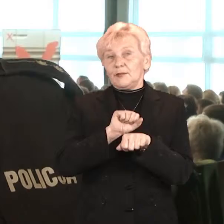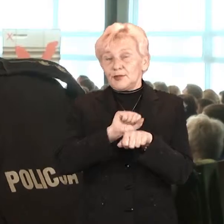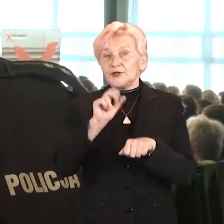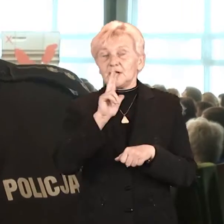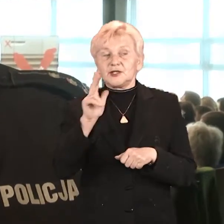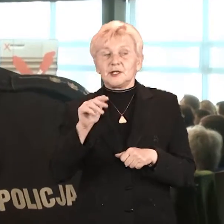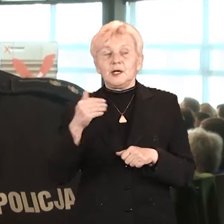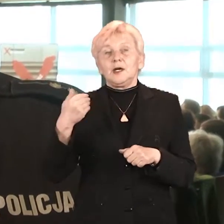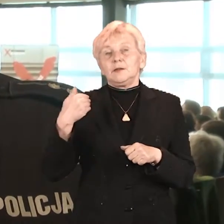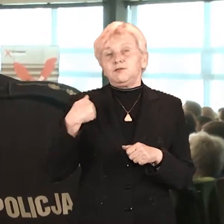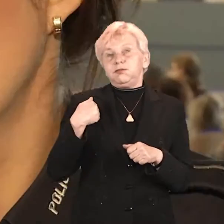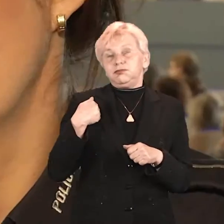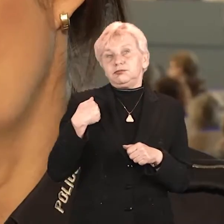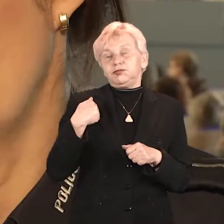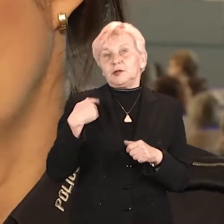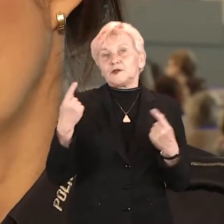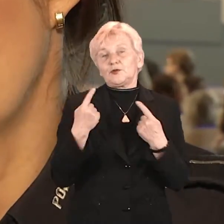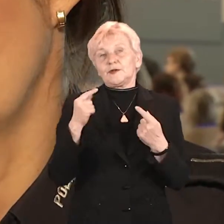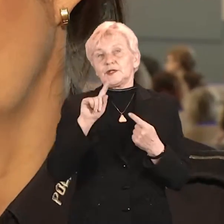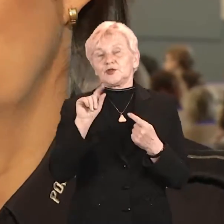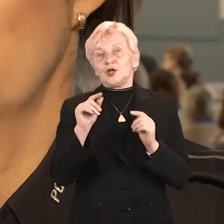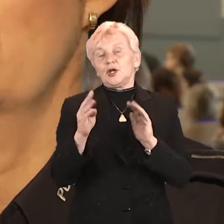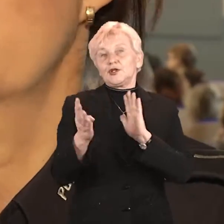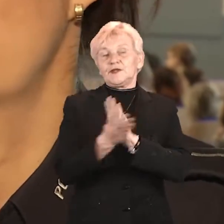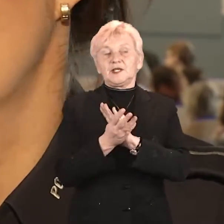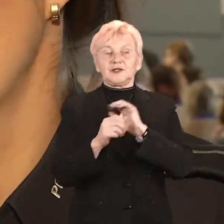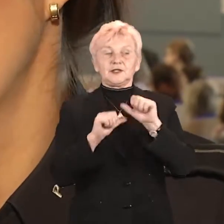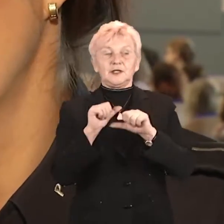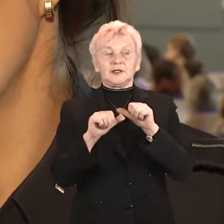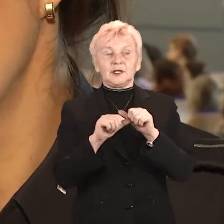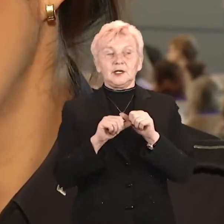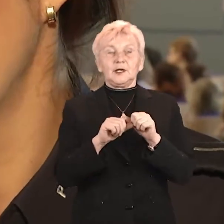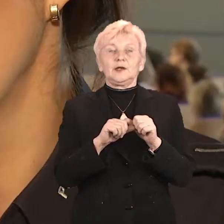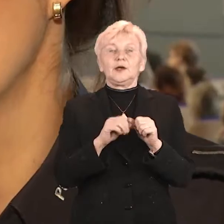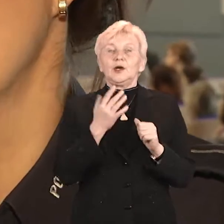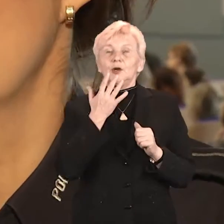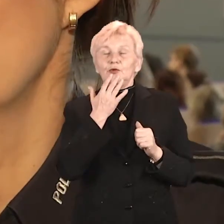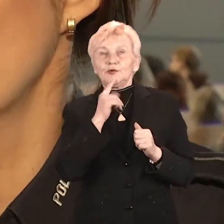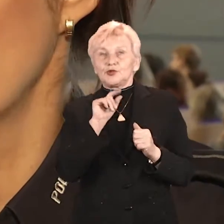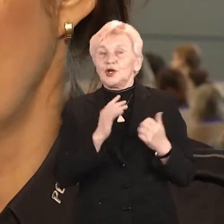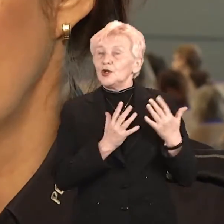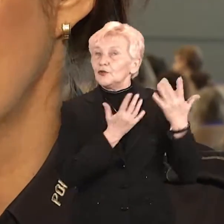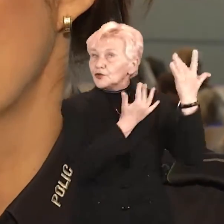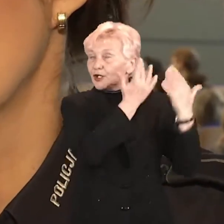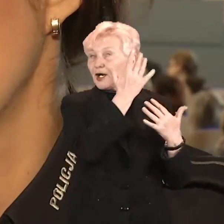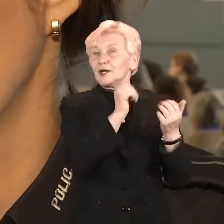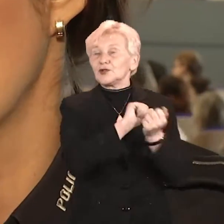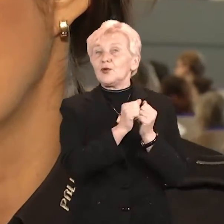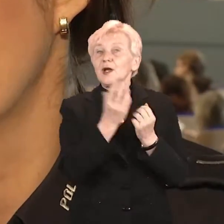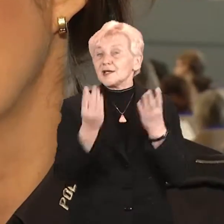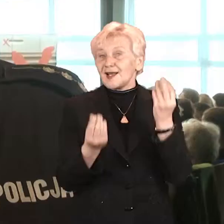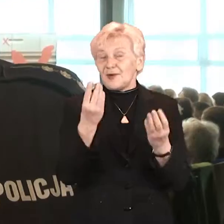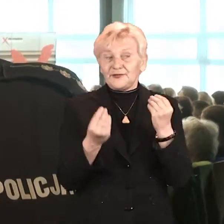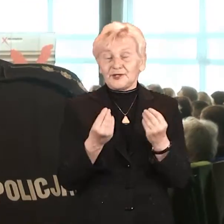pedofil zaczepiał małe dzieci, mówiąc im, że gdzieś tam w krzakach są ukryte zabawki, że pokaże im coś fajnego, że rozda im